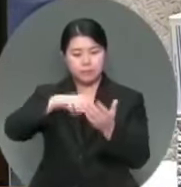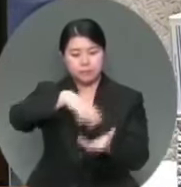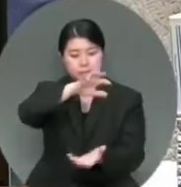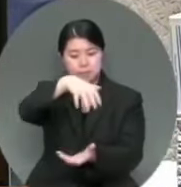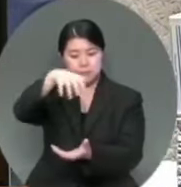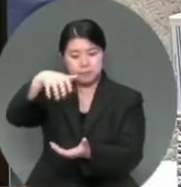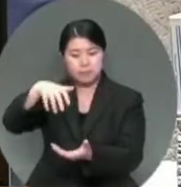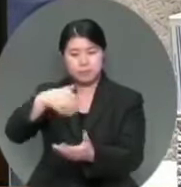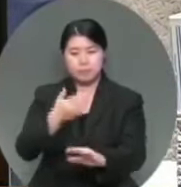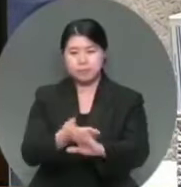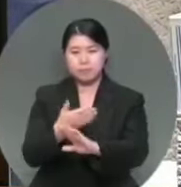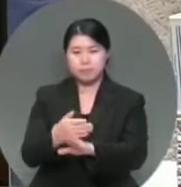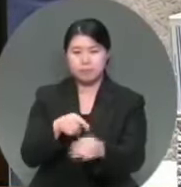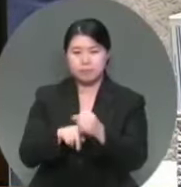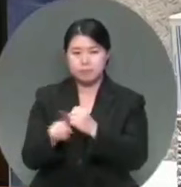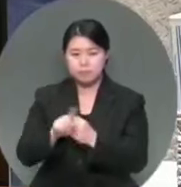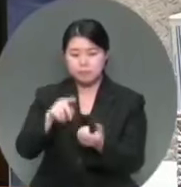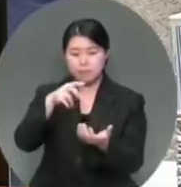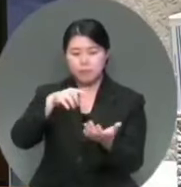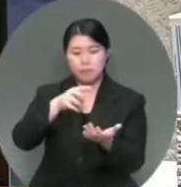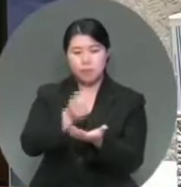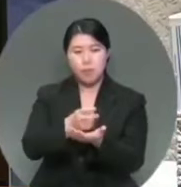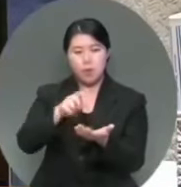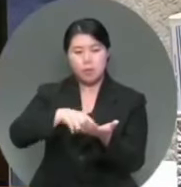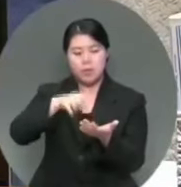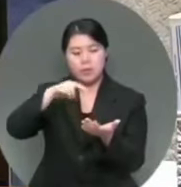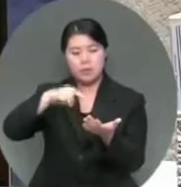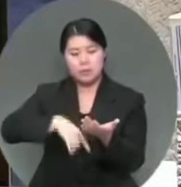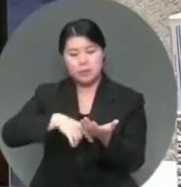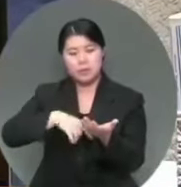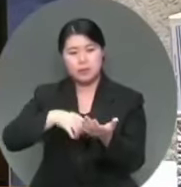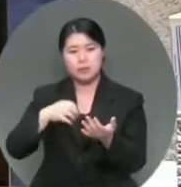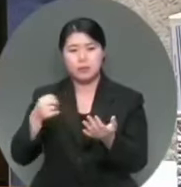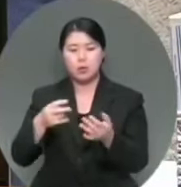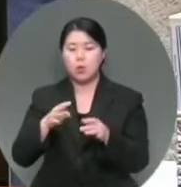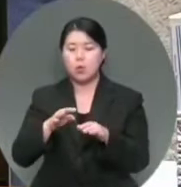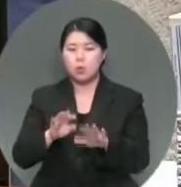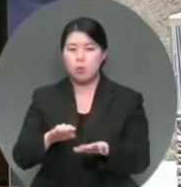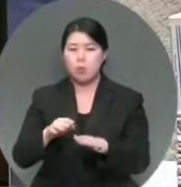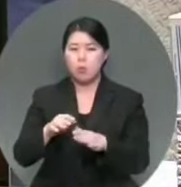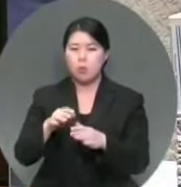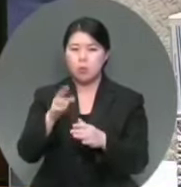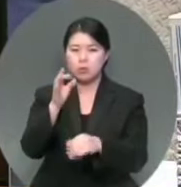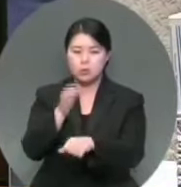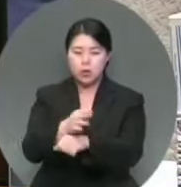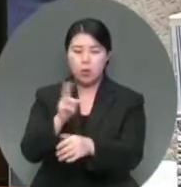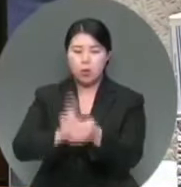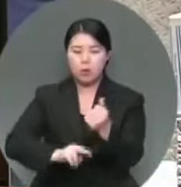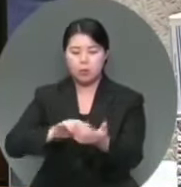부분은 법인세와 부가세, 증권거래세, 양도소득세인데